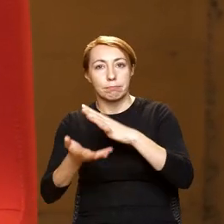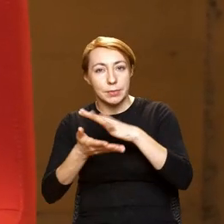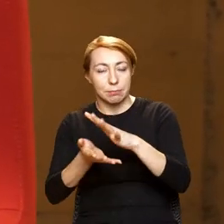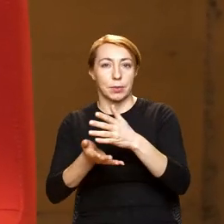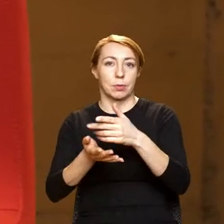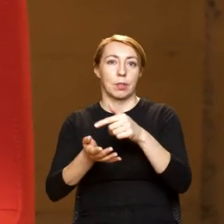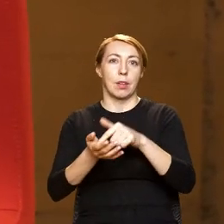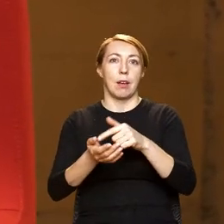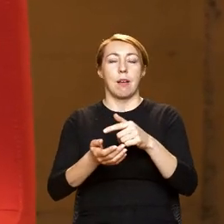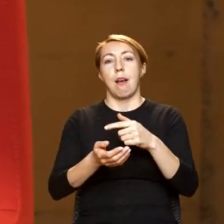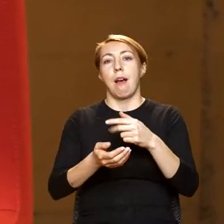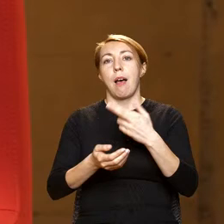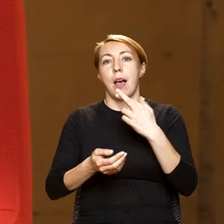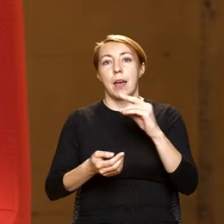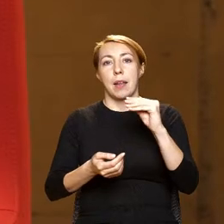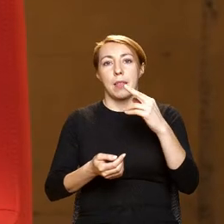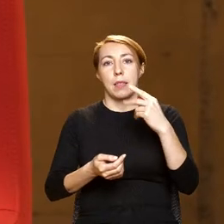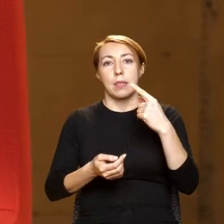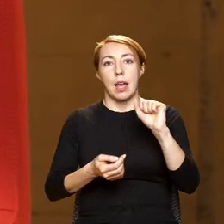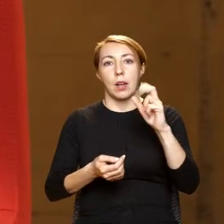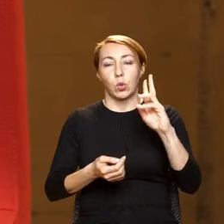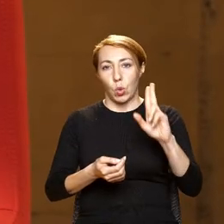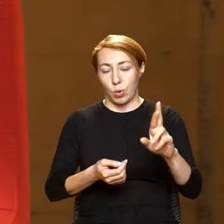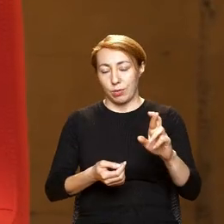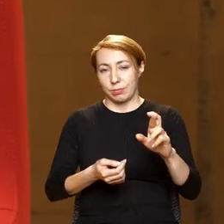prowadzącym tej publikacji.